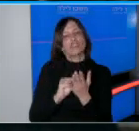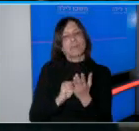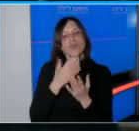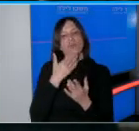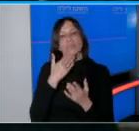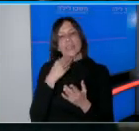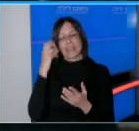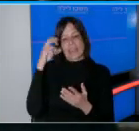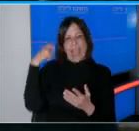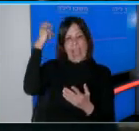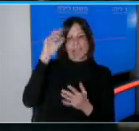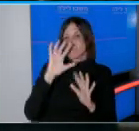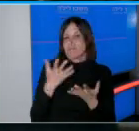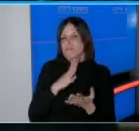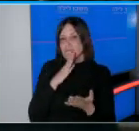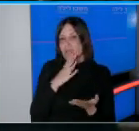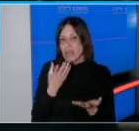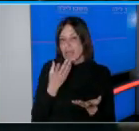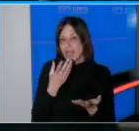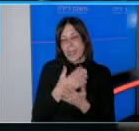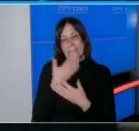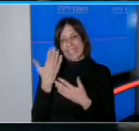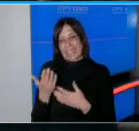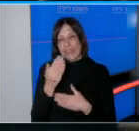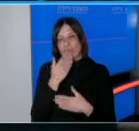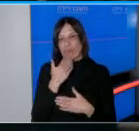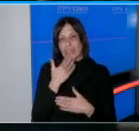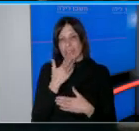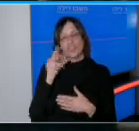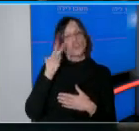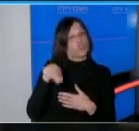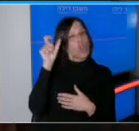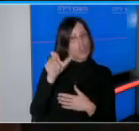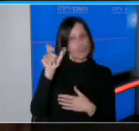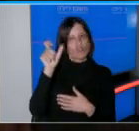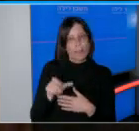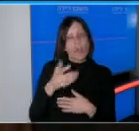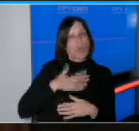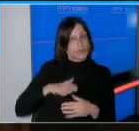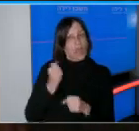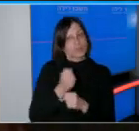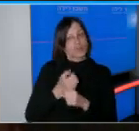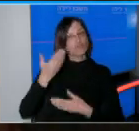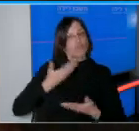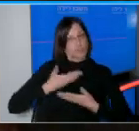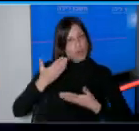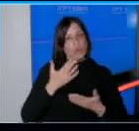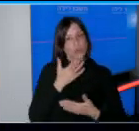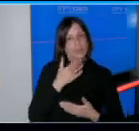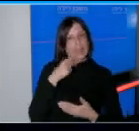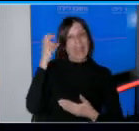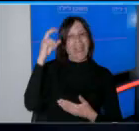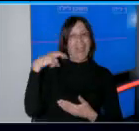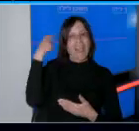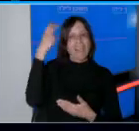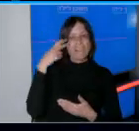ערבית. איפה הבעיה העיקרית? בצד היהודי יש אנשים שרוצים לעשות שיתוף פעולה יהודי-ערבי, אבל